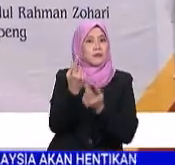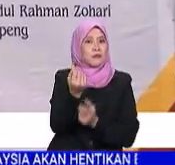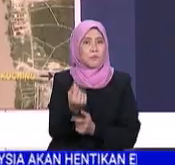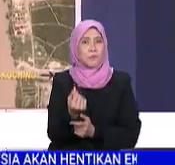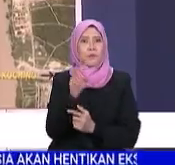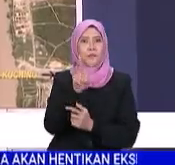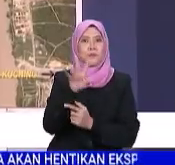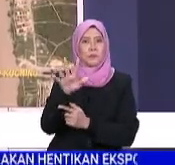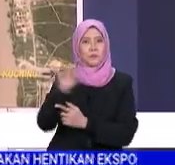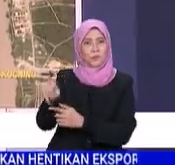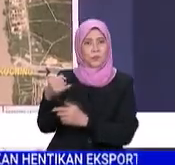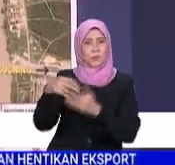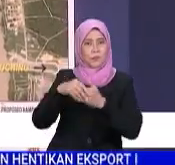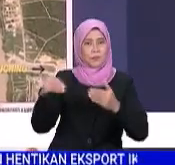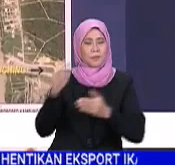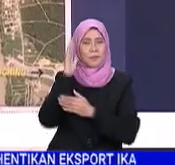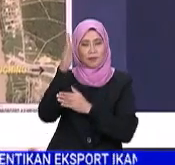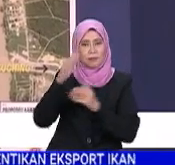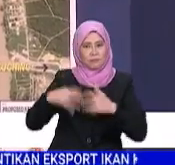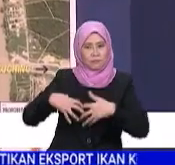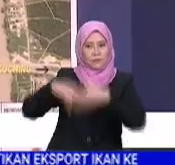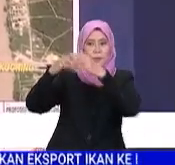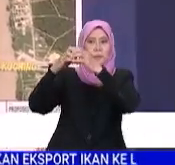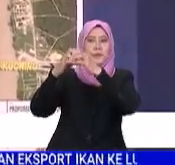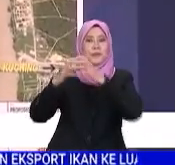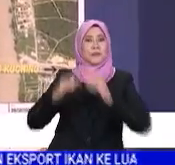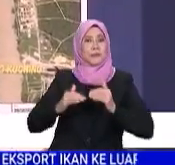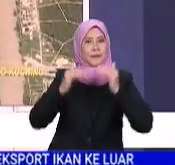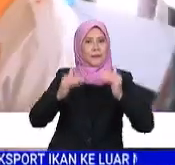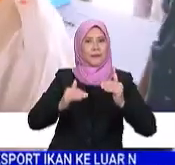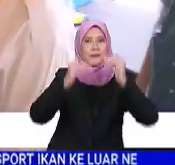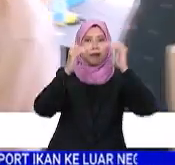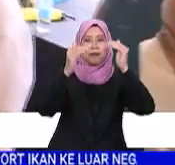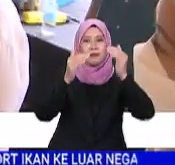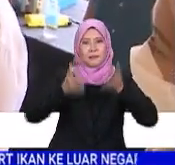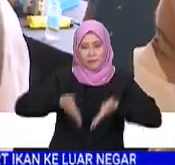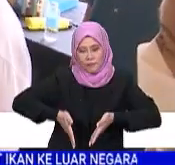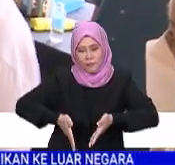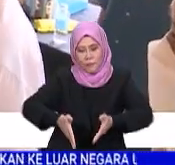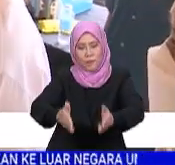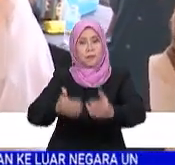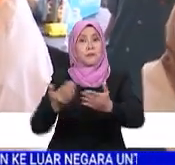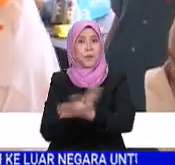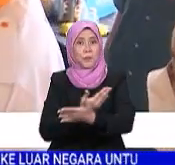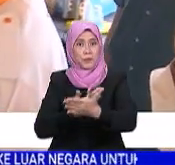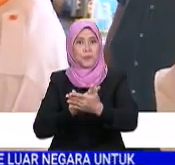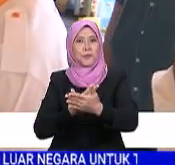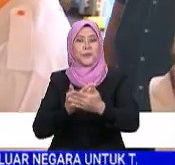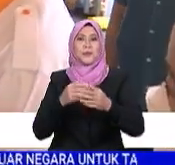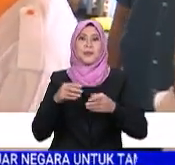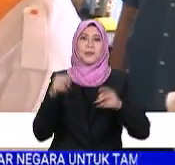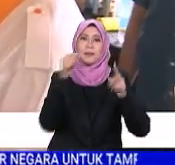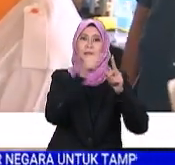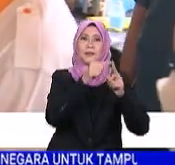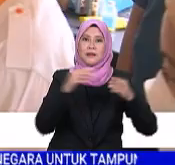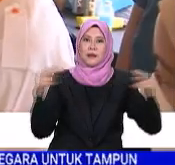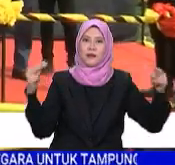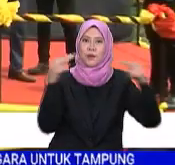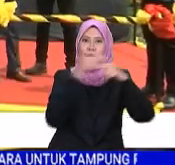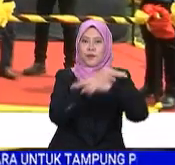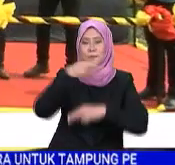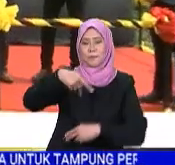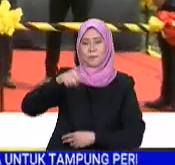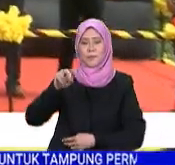bernilai 25000000 Ringgit dan akan dibangunkan secara berfasa termasuk laluan Jalan Bahru tersebut ke lebih rayapen Borneo